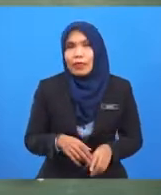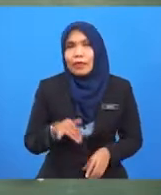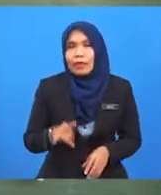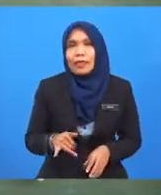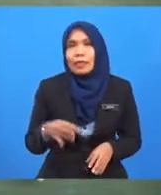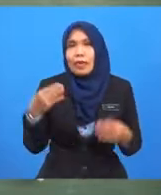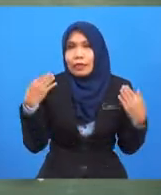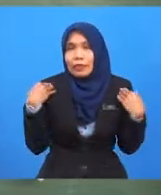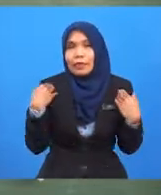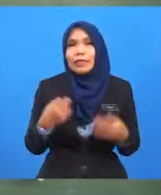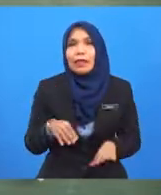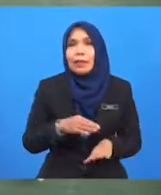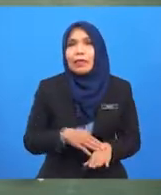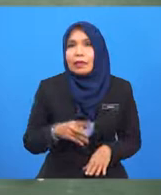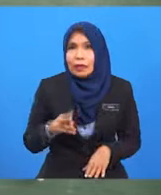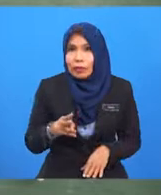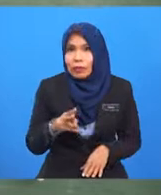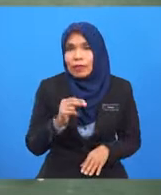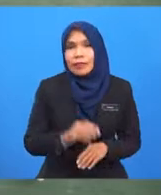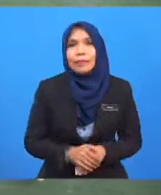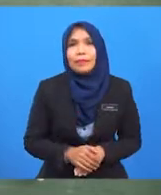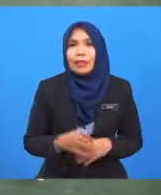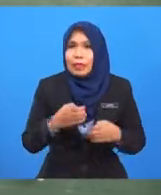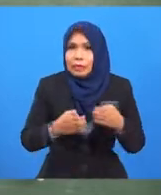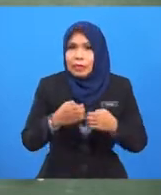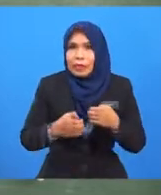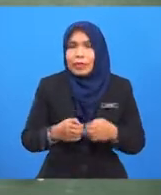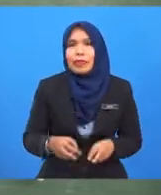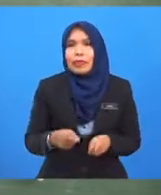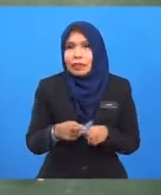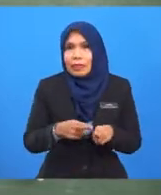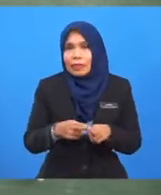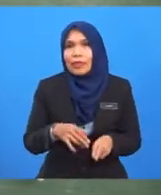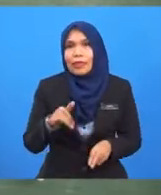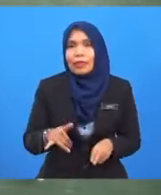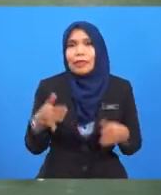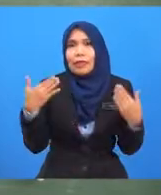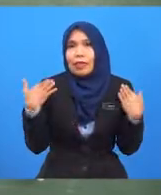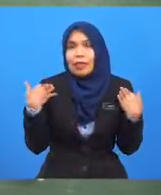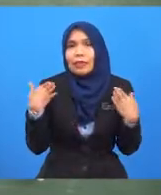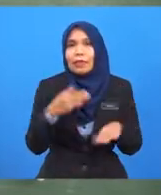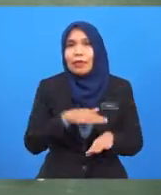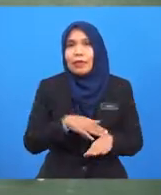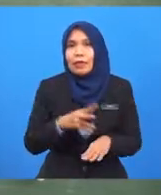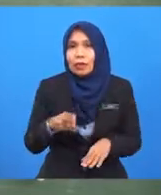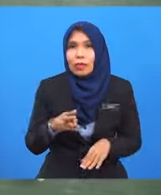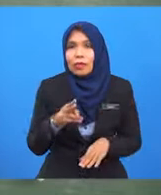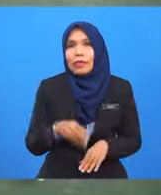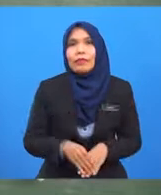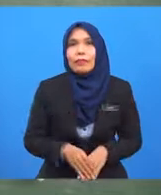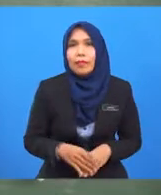gunting? Mesin ringkas yang terdapat pada sebilah gunting ialah